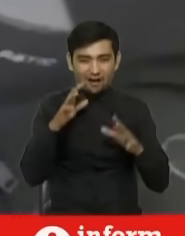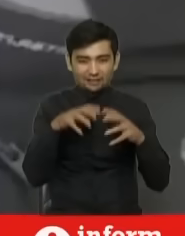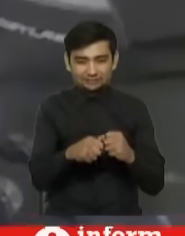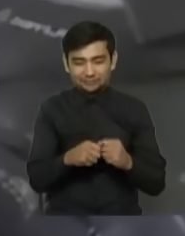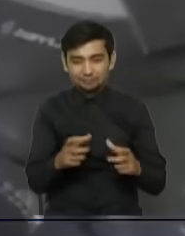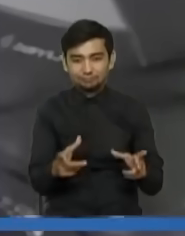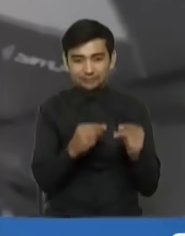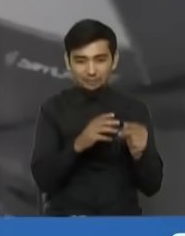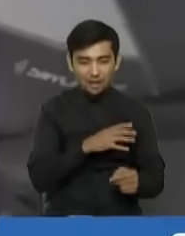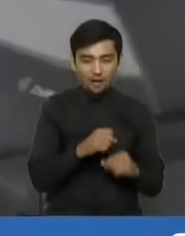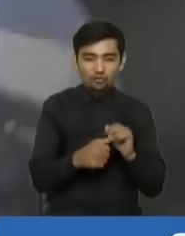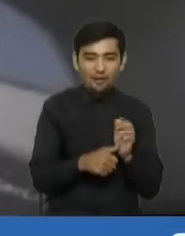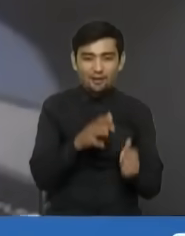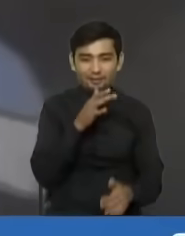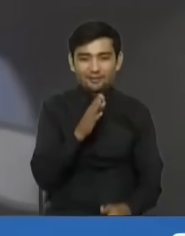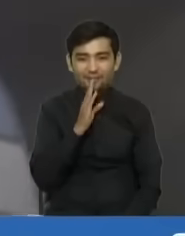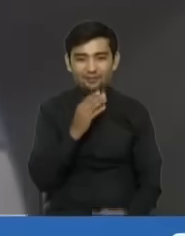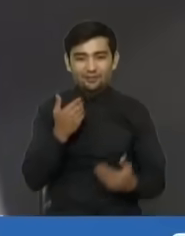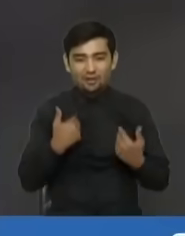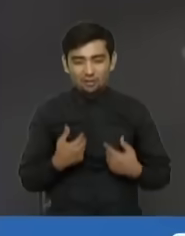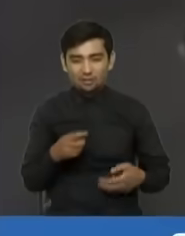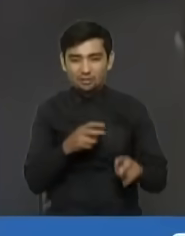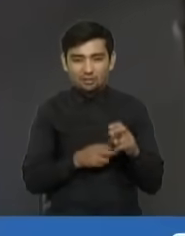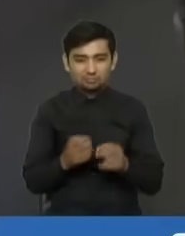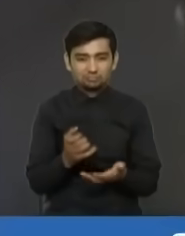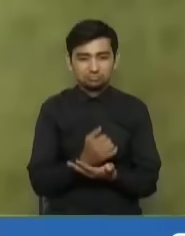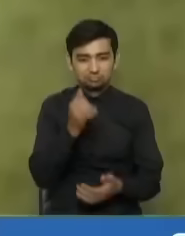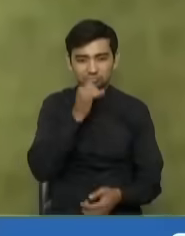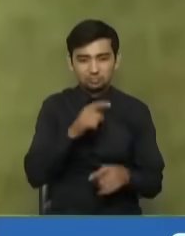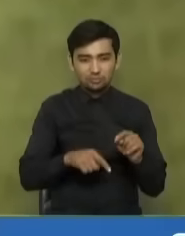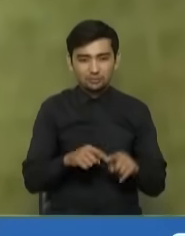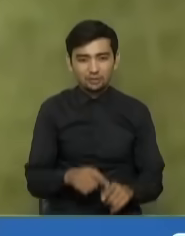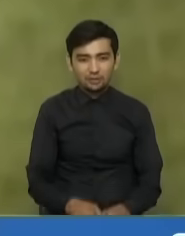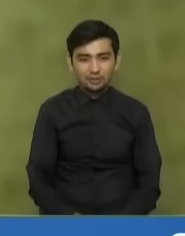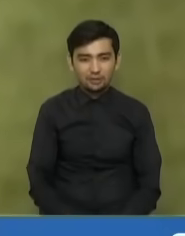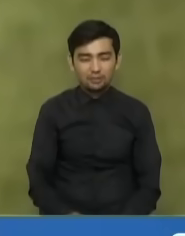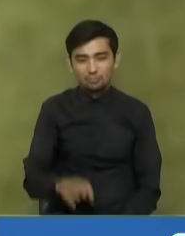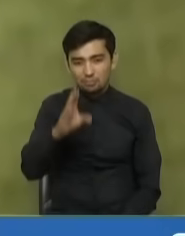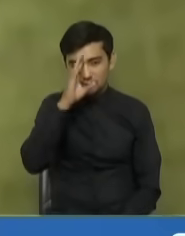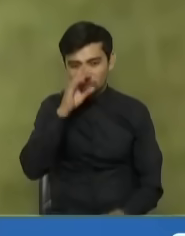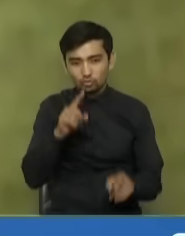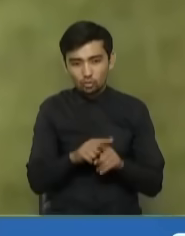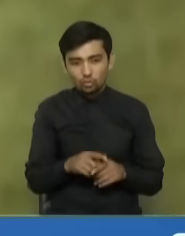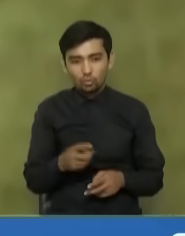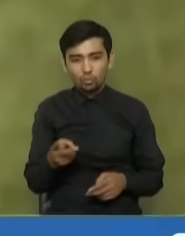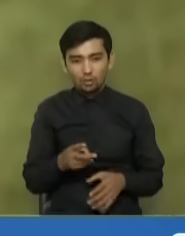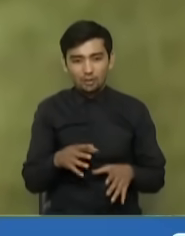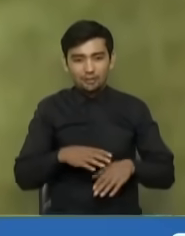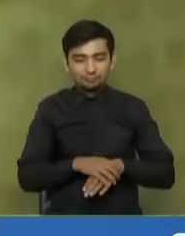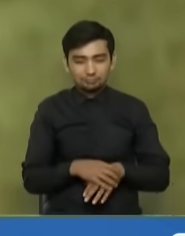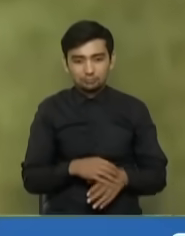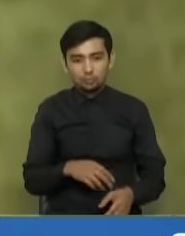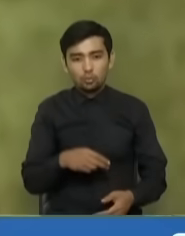жастағы бойжеткеннің денесін туыстары таба алмай қиналған. Бала да бірге қол ұстасып түсіп кеткен